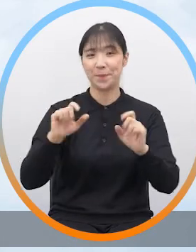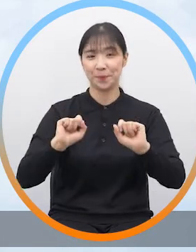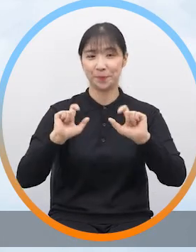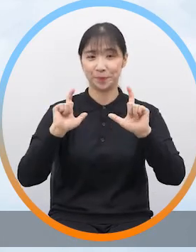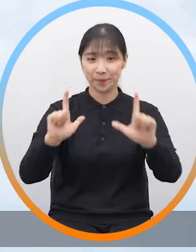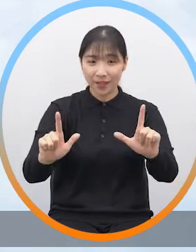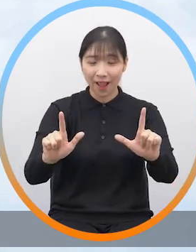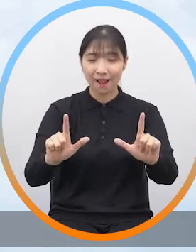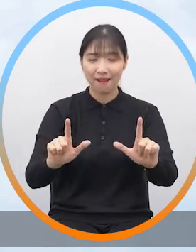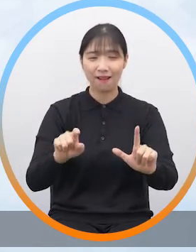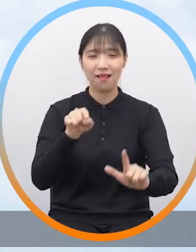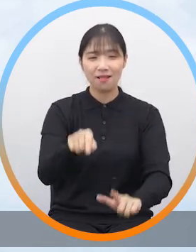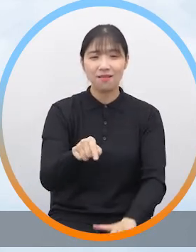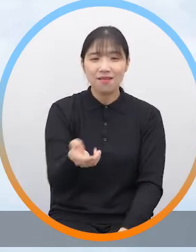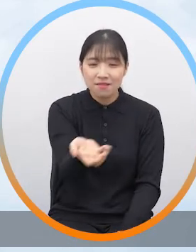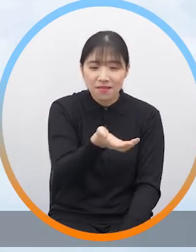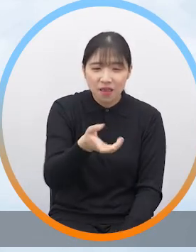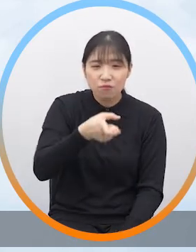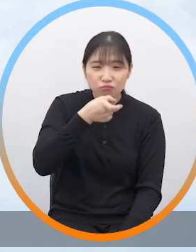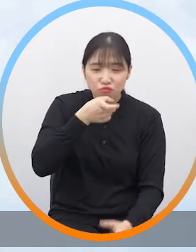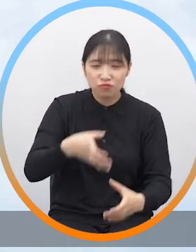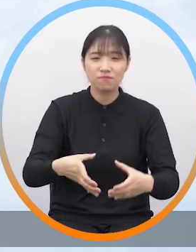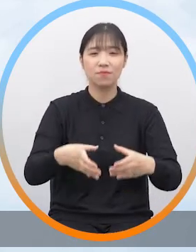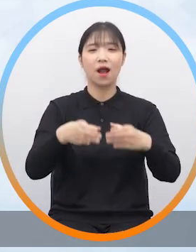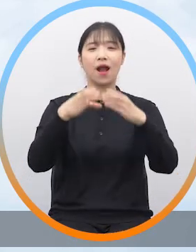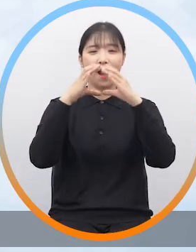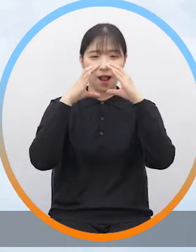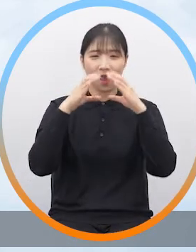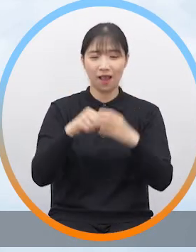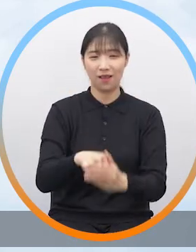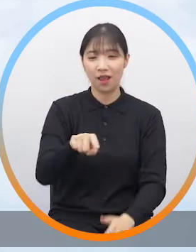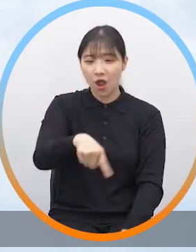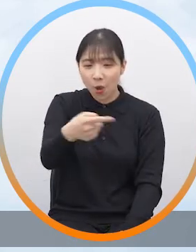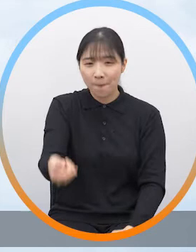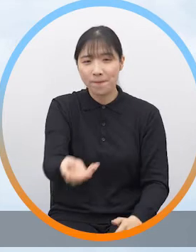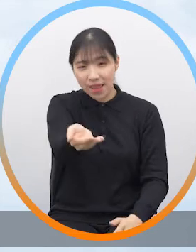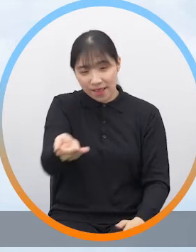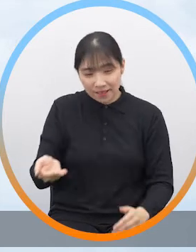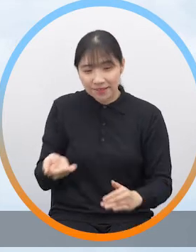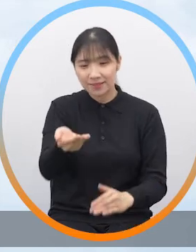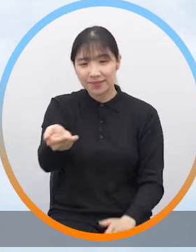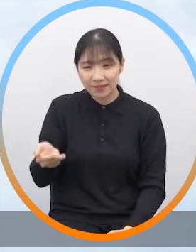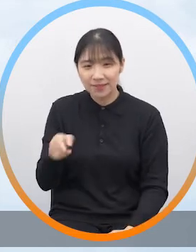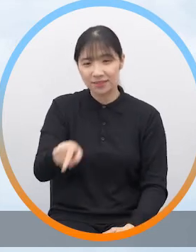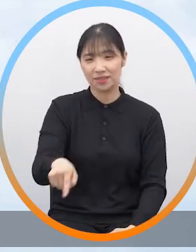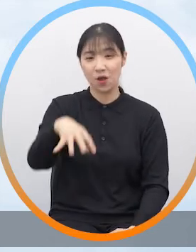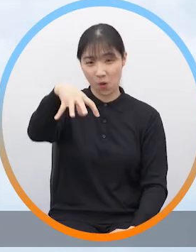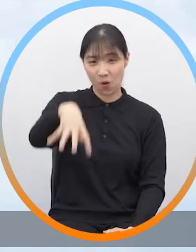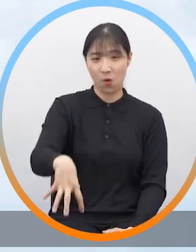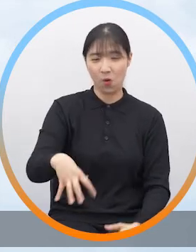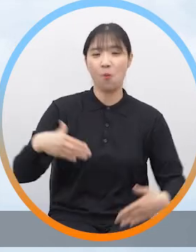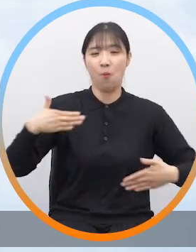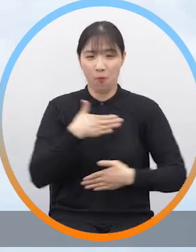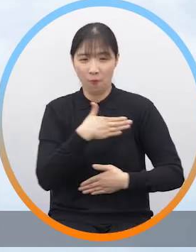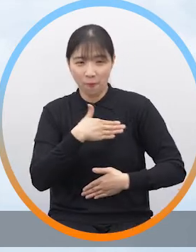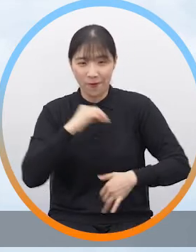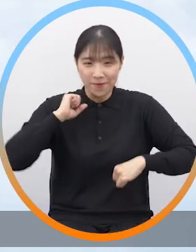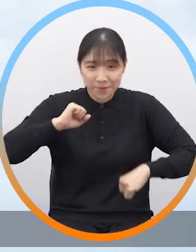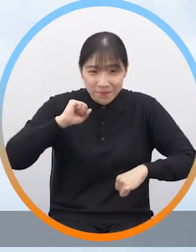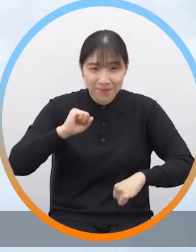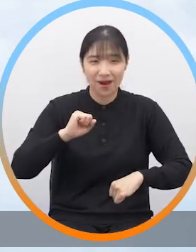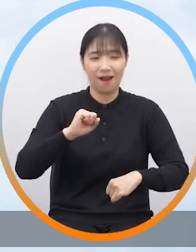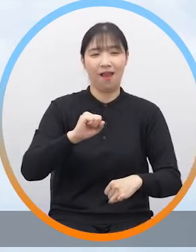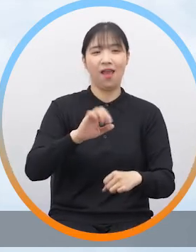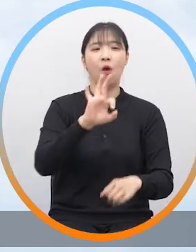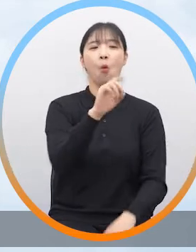3일이죠. 이 샘의 물을 마시고 그 옆에 흐르고 있는 이 계곡에서 목욕을 하면은